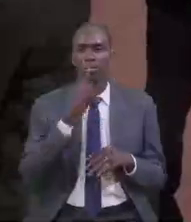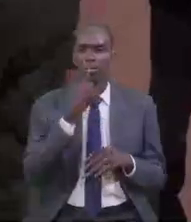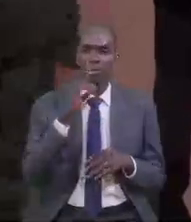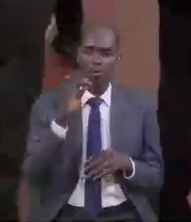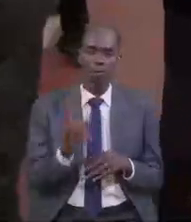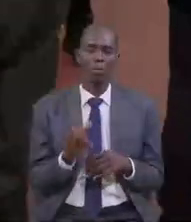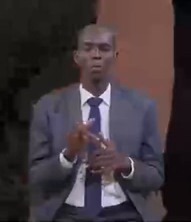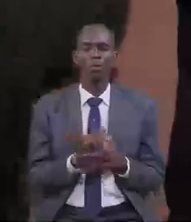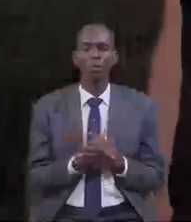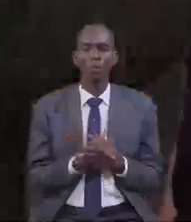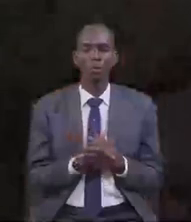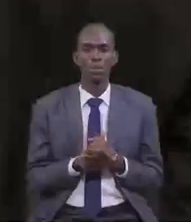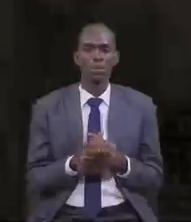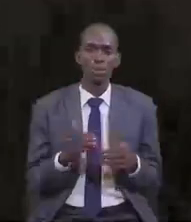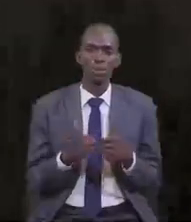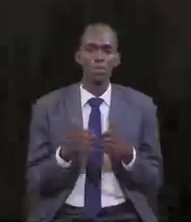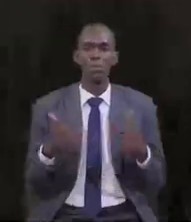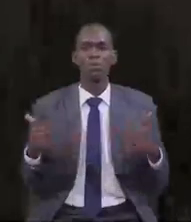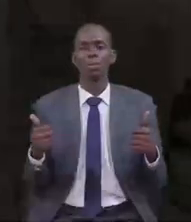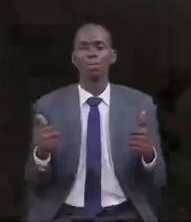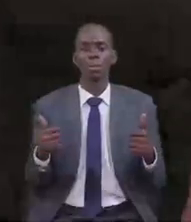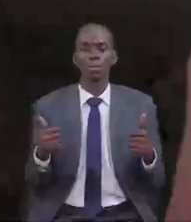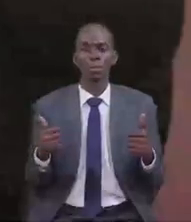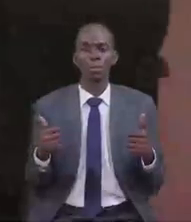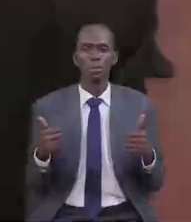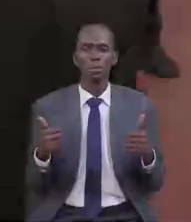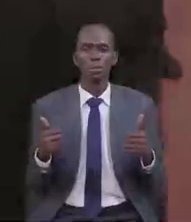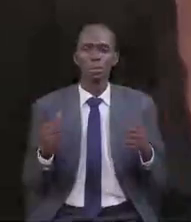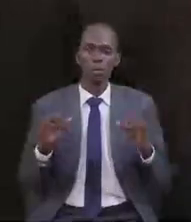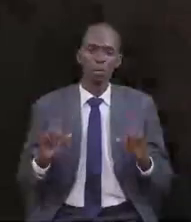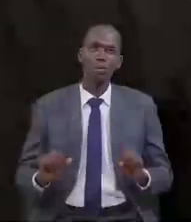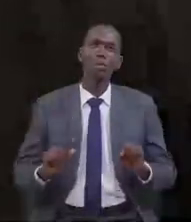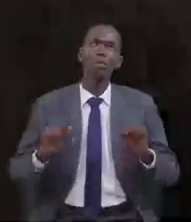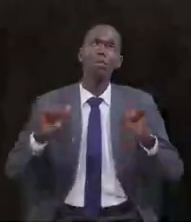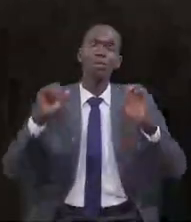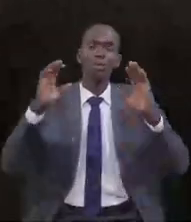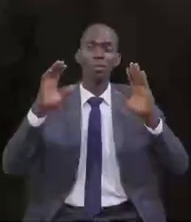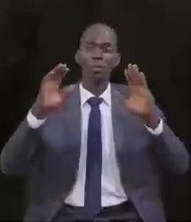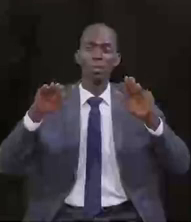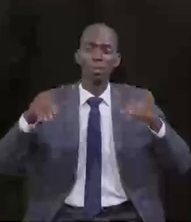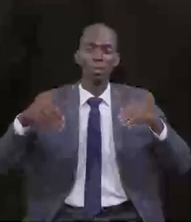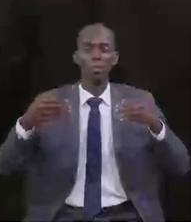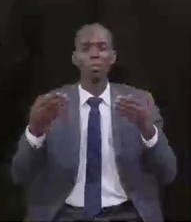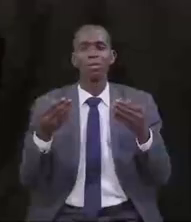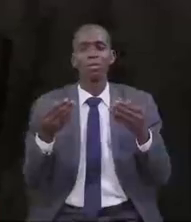Véritablement, tu es un Nazaréen pour le Seigneur. Tu es mis à part. Tu es consacré. Tu es totalement donné. Tu t'es vendu